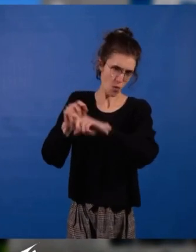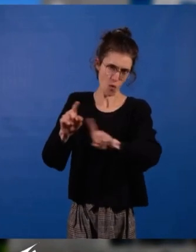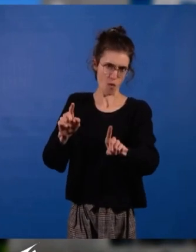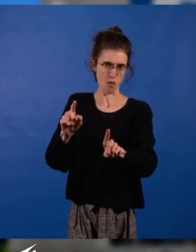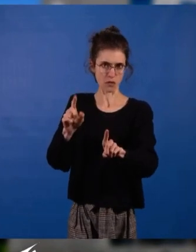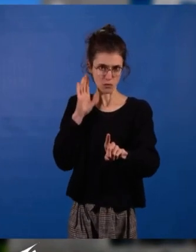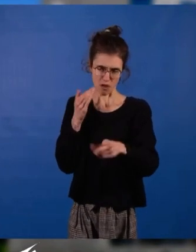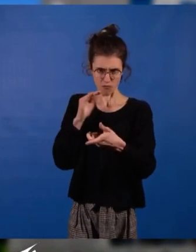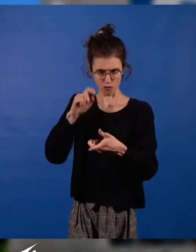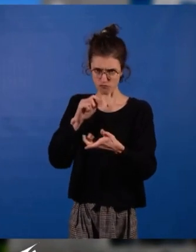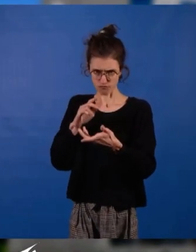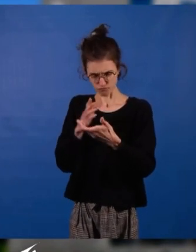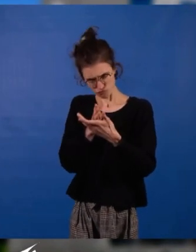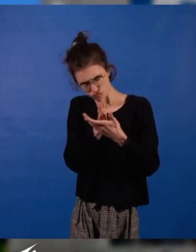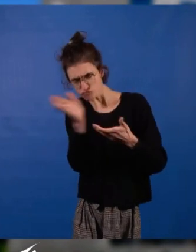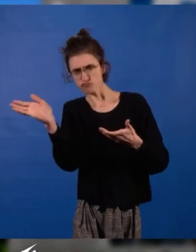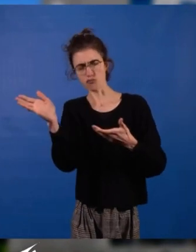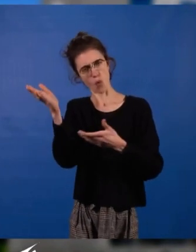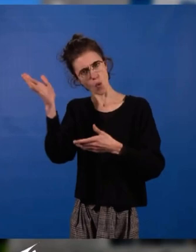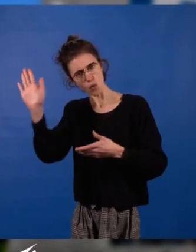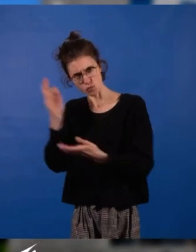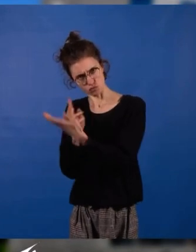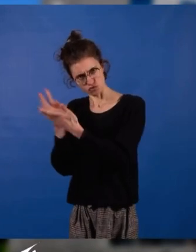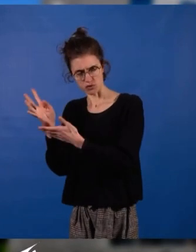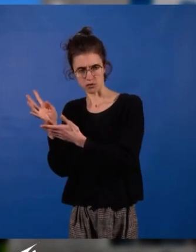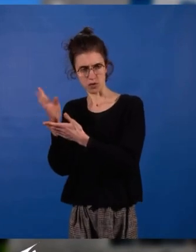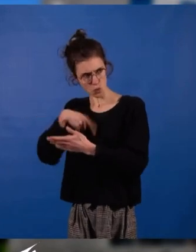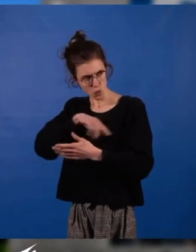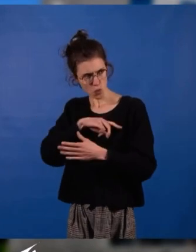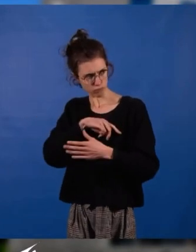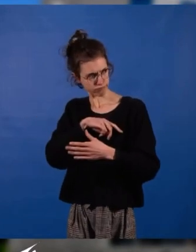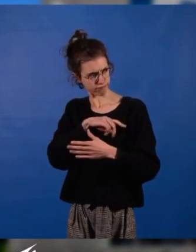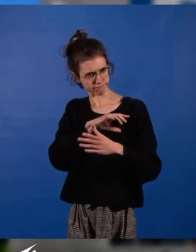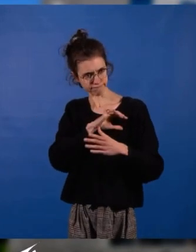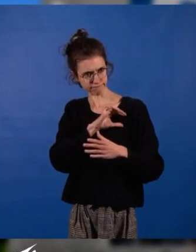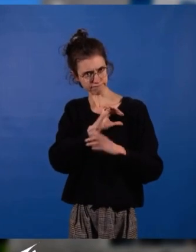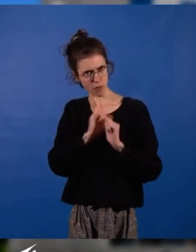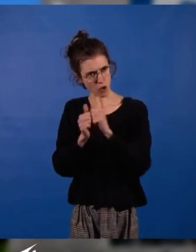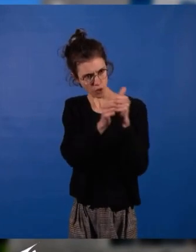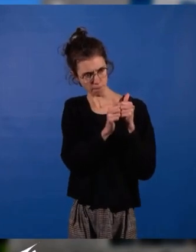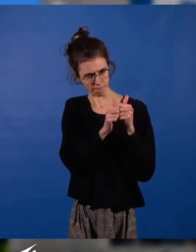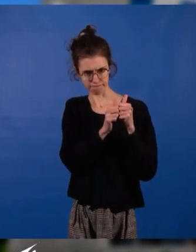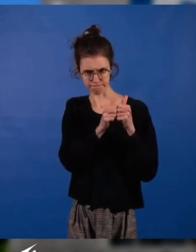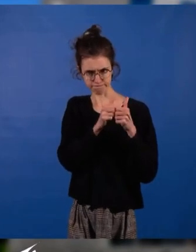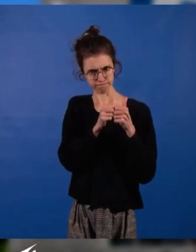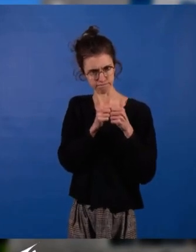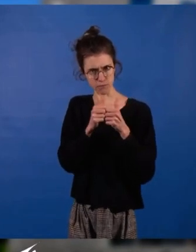responsabilités, soyons celles et ceux qui construisent le territoire et le monde de demain. Je vous remercie. Merci.